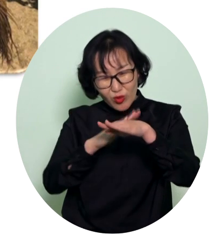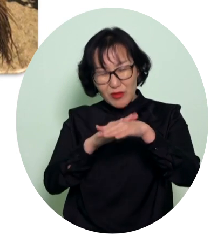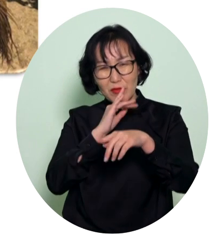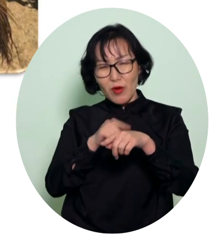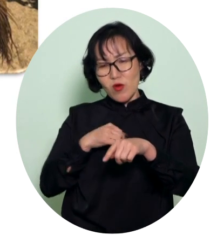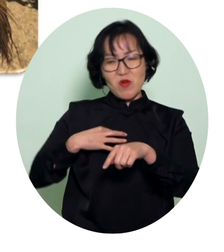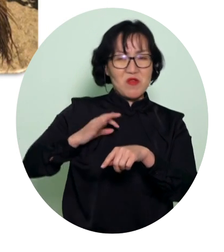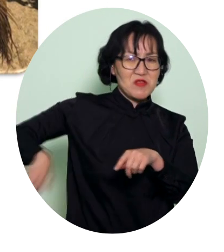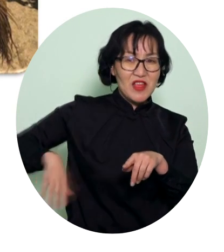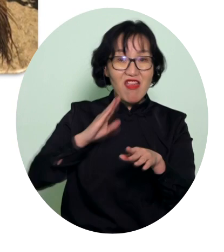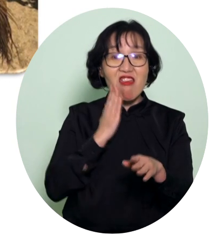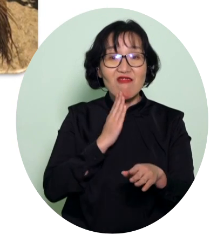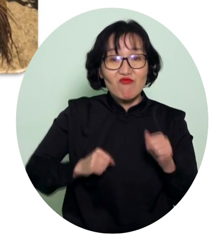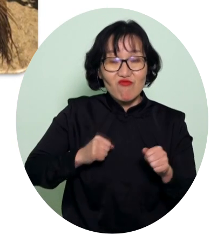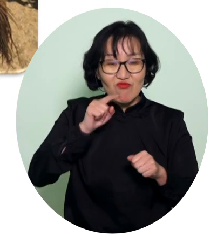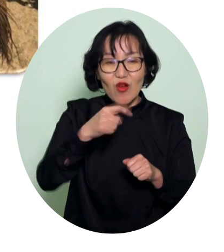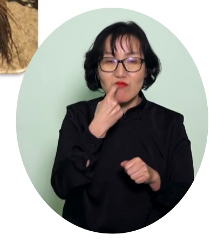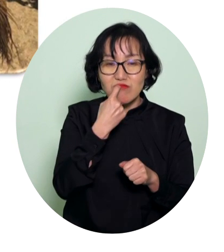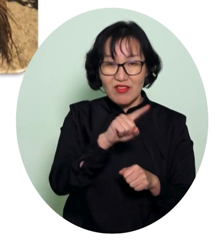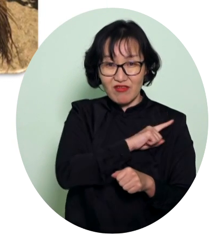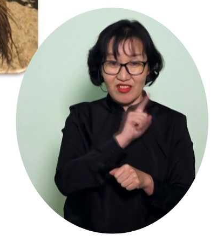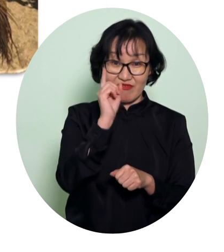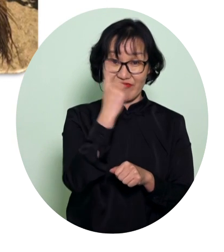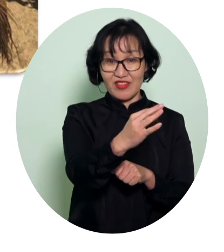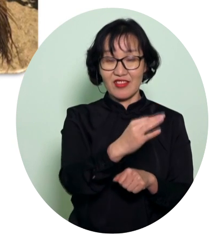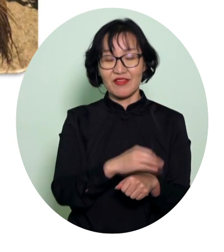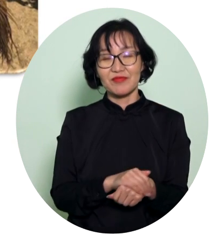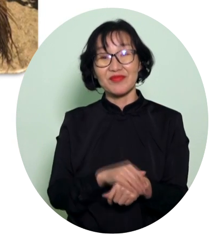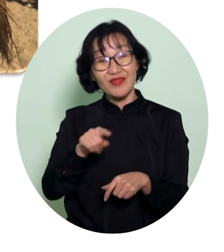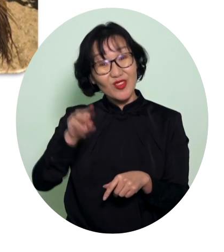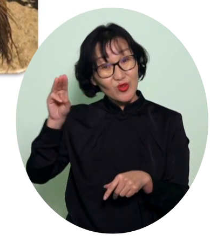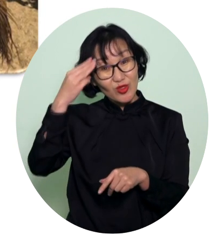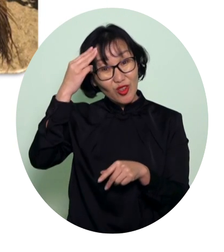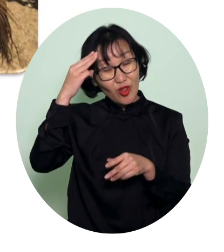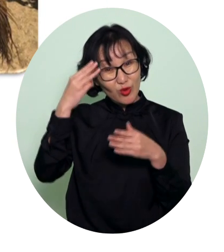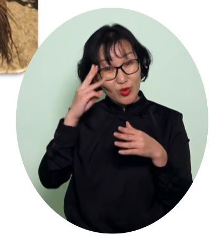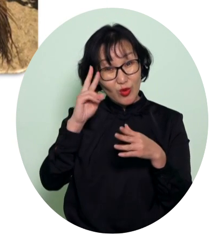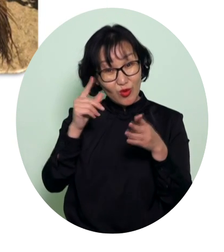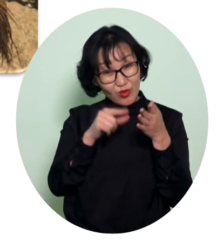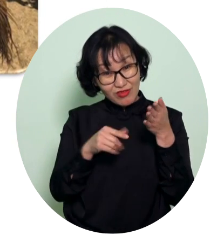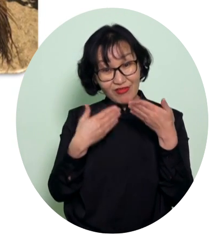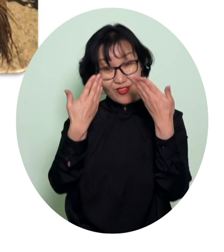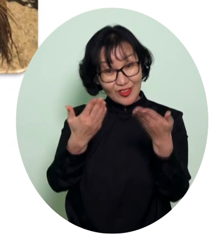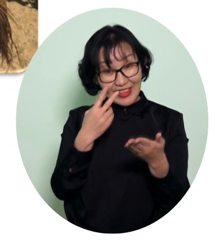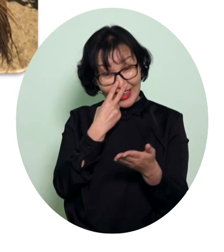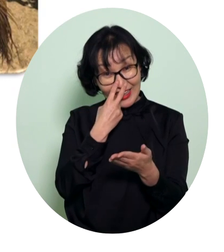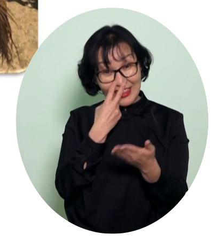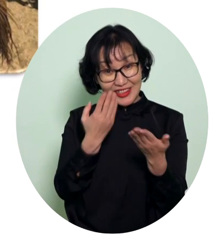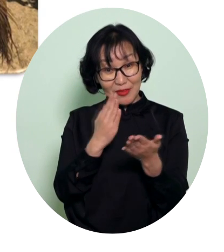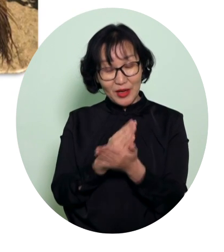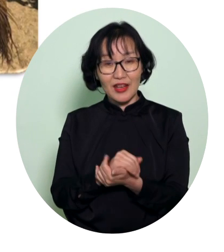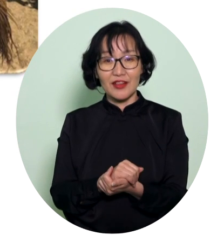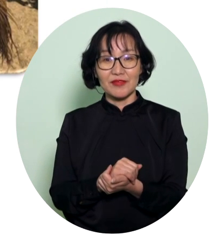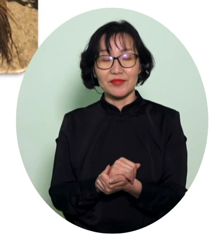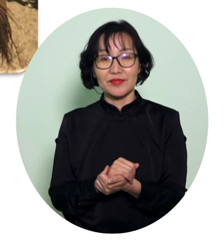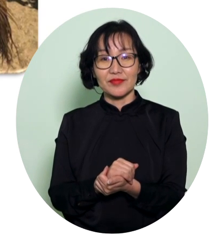ихрүүгээ шунгав. За шүлгээ уншихад багш нь тодруулсан үгнүүд байгааг анзаарсан байх.